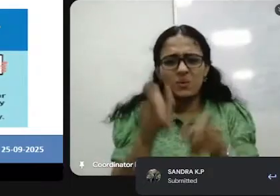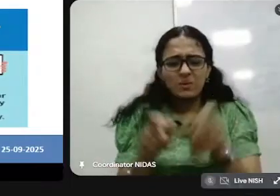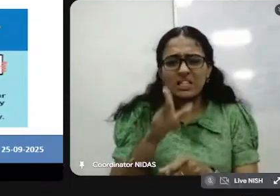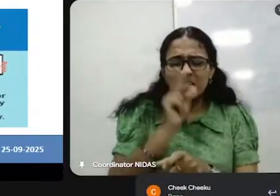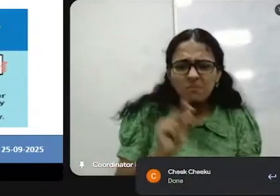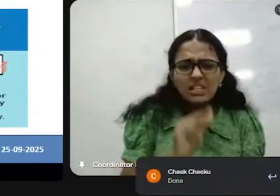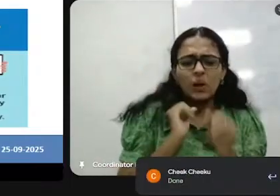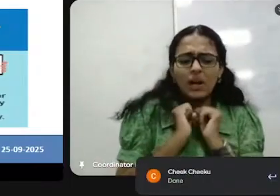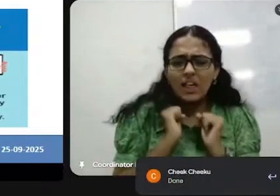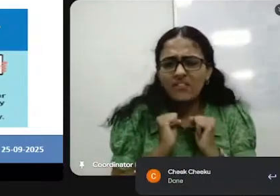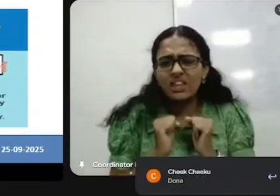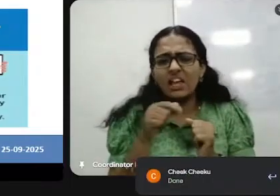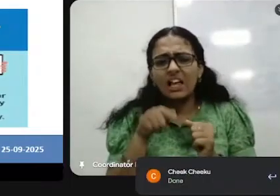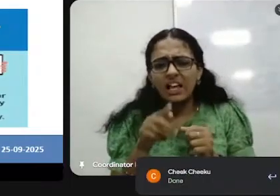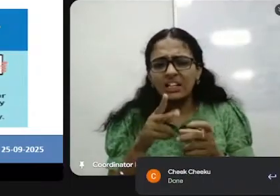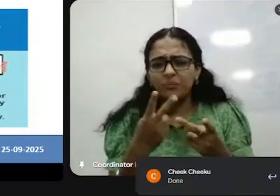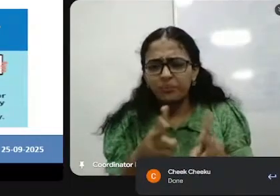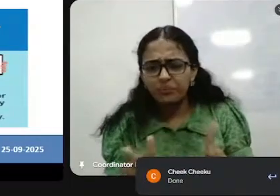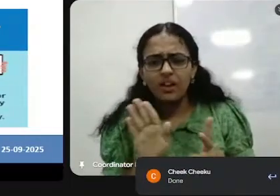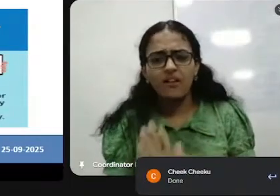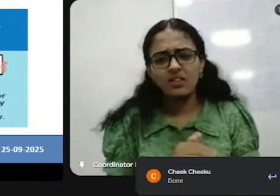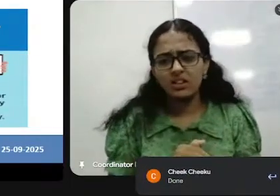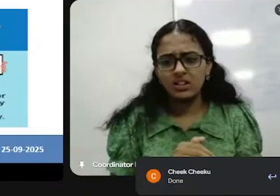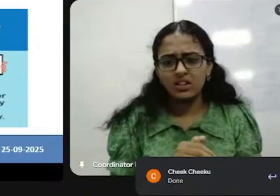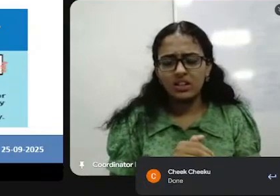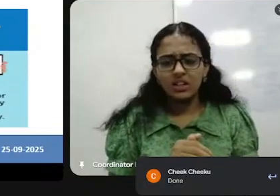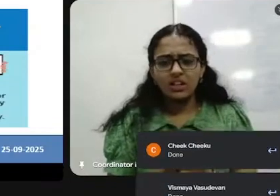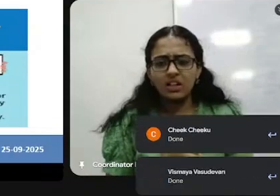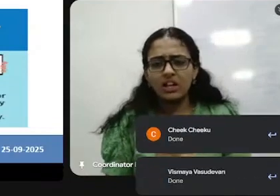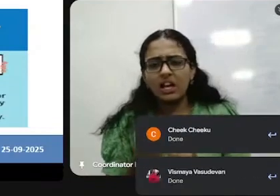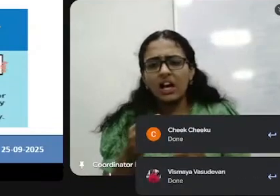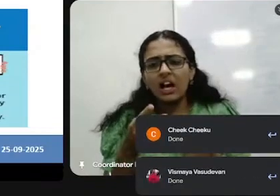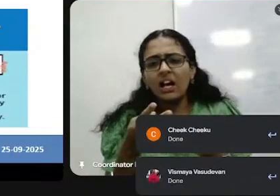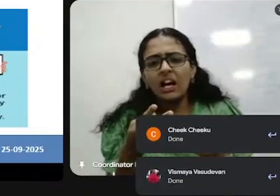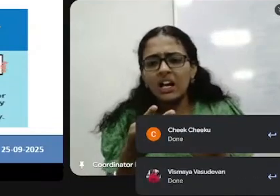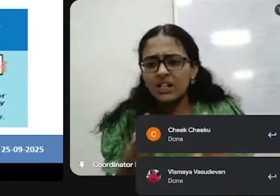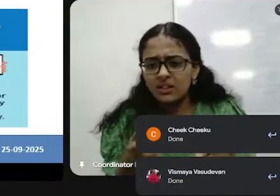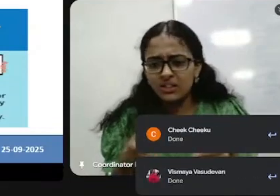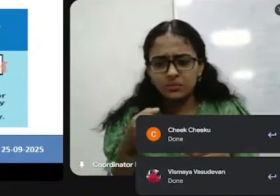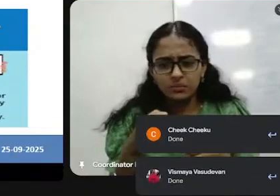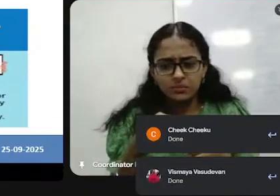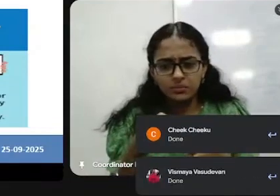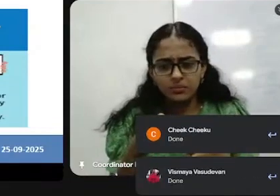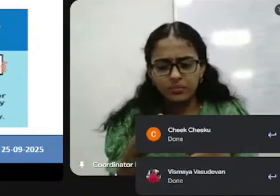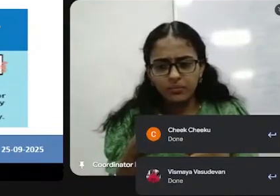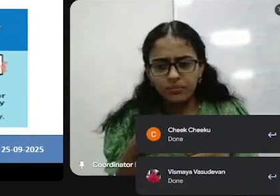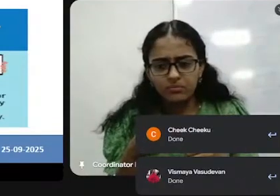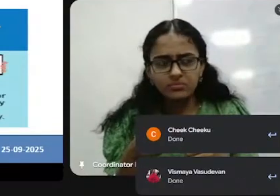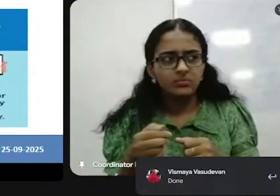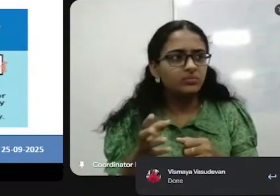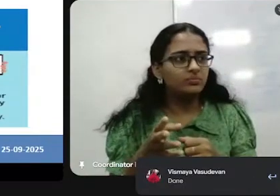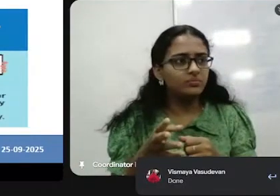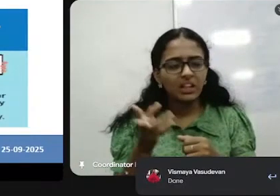സ്പീച്ചിലുള്ള ബുദ്ധിമുട്ടുകളും കാര്യങ്ങളും ഒക്കെ വരാൻ സാധ്യതയുണ്ട്. ഹെമറേജ് വരുമ്പോഴാണ് കൂടുതലായിട്ടും പാരാലിസിസ് ആവുക, കോൺഷ്യസ്